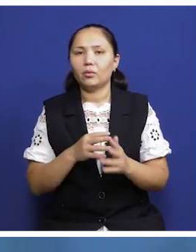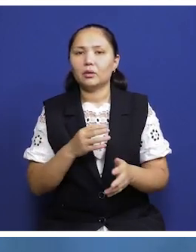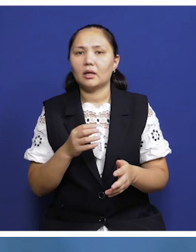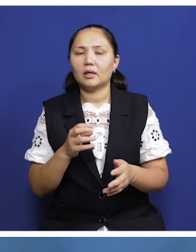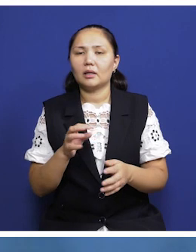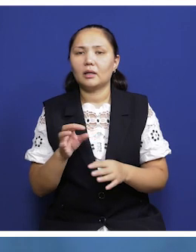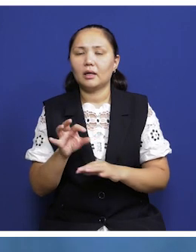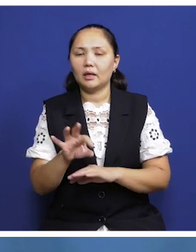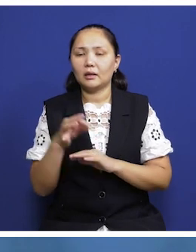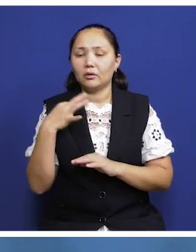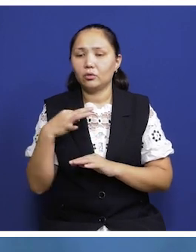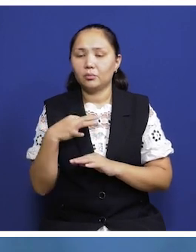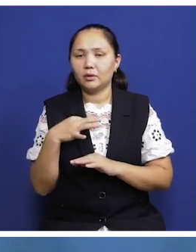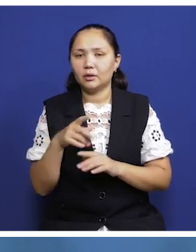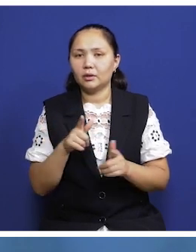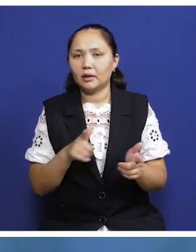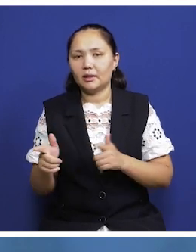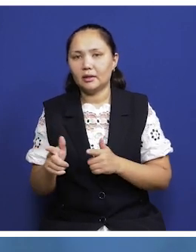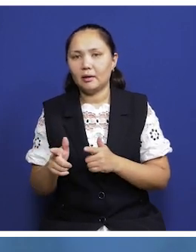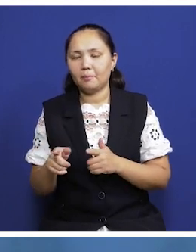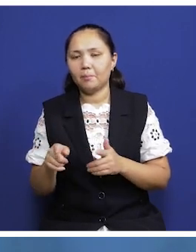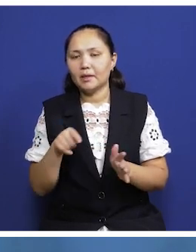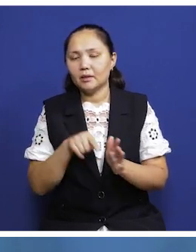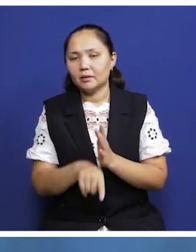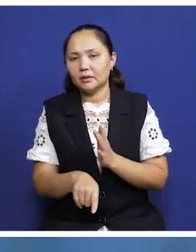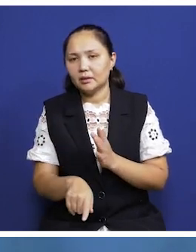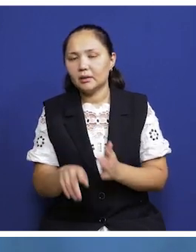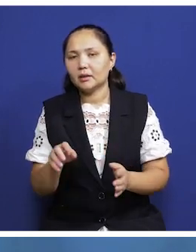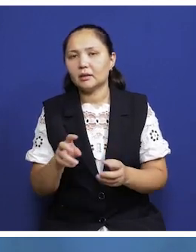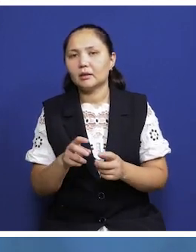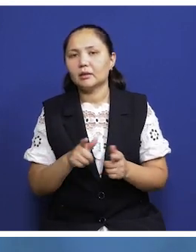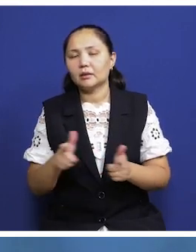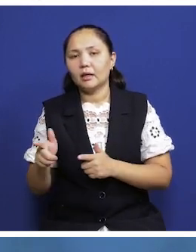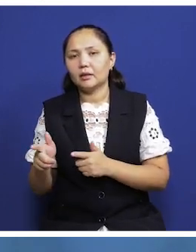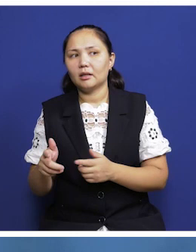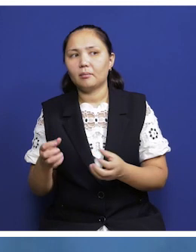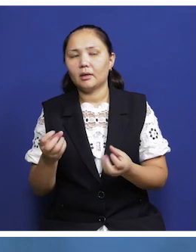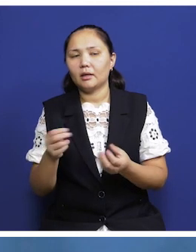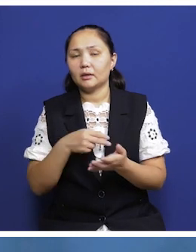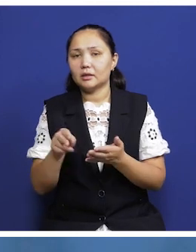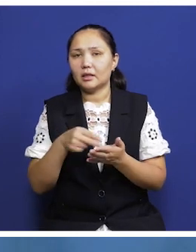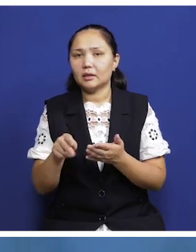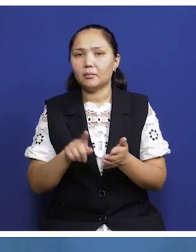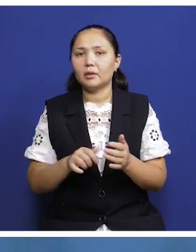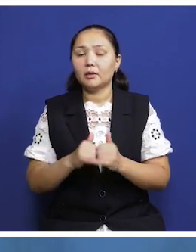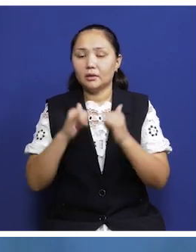ары қарай соны өндіріп, терең өндіріп, содан қосымша түсім алып, соны жоғарылату.